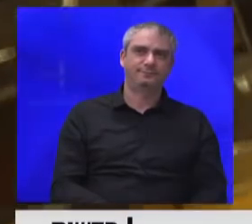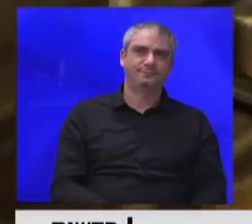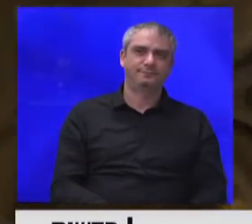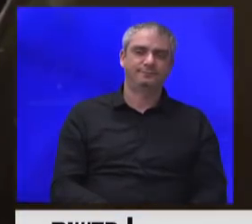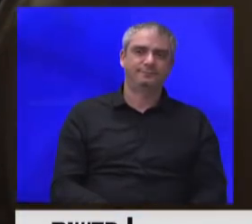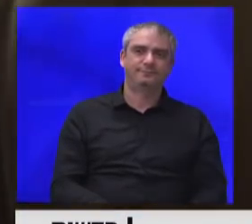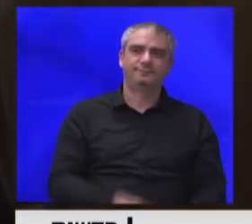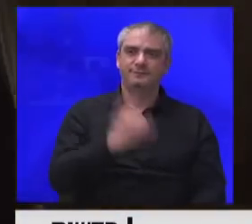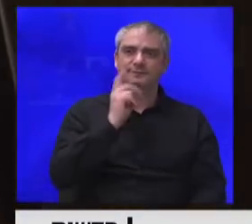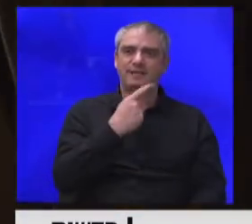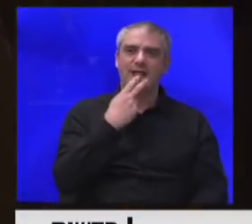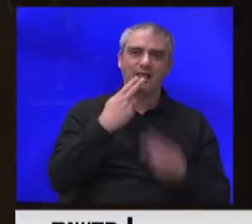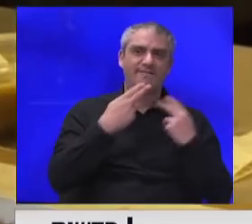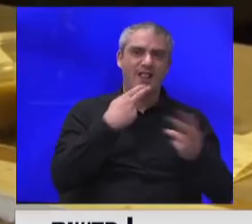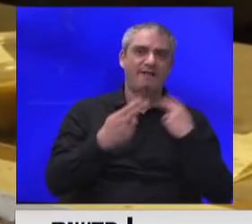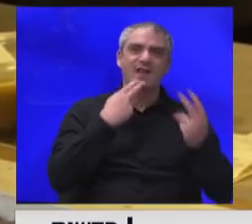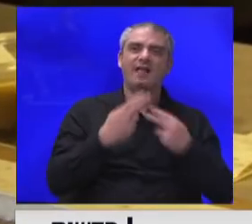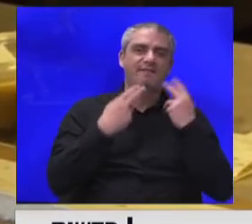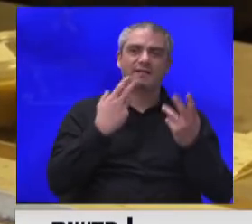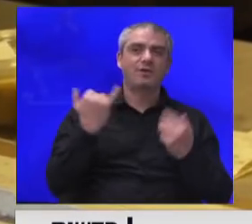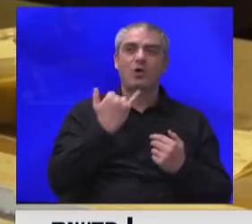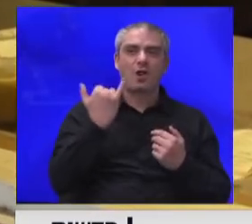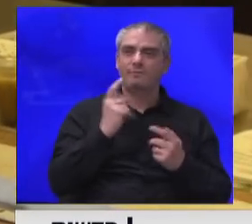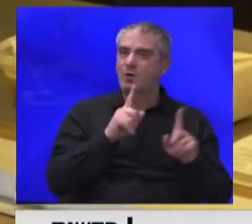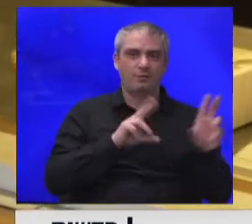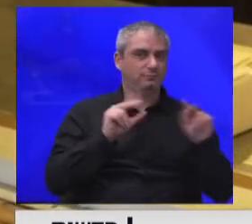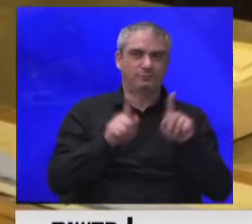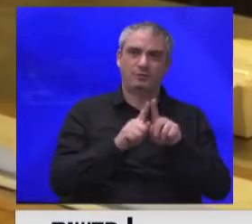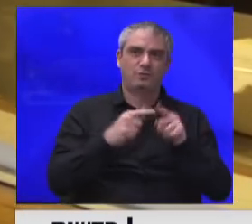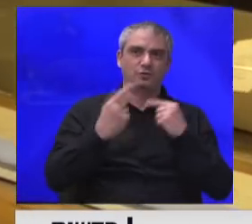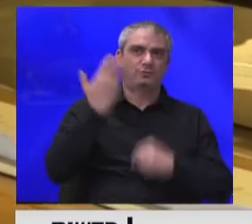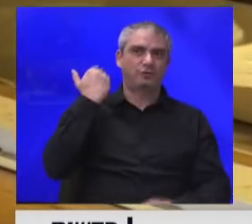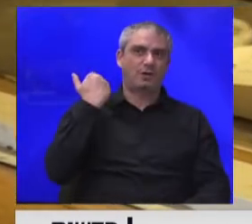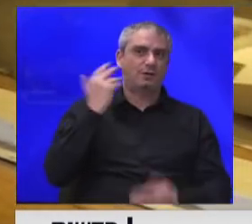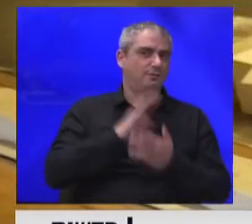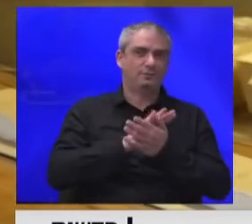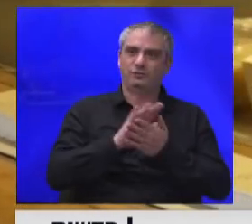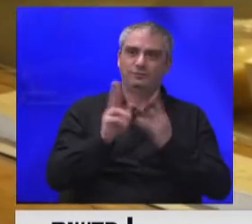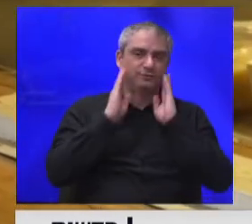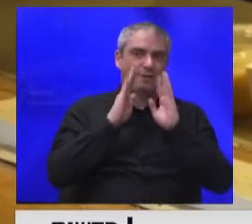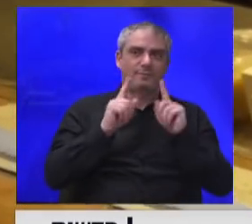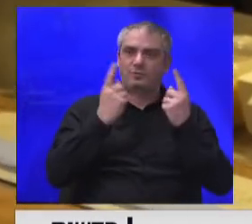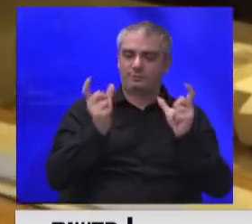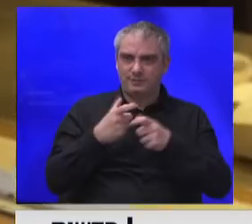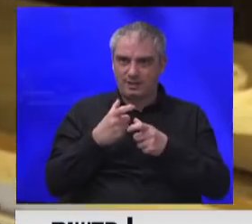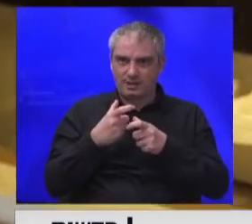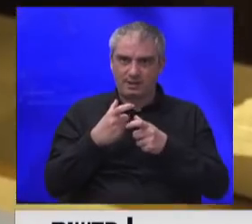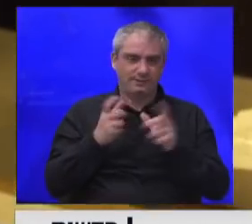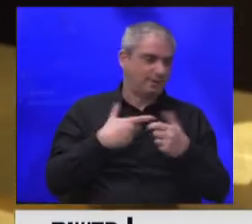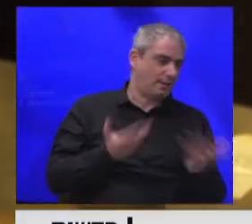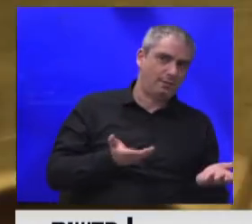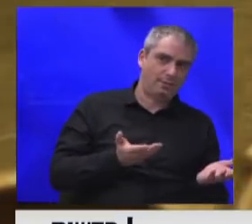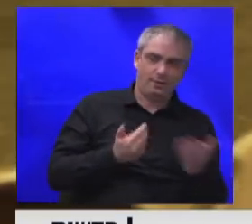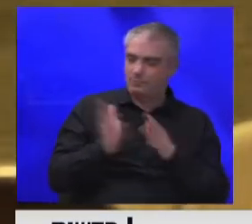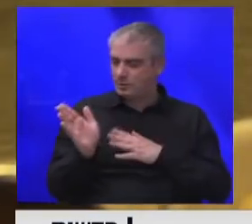כל הזמן צריך להגיב, להגיב, להגיב, וכל יום לא דומה ליום שעבר, זה פשוט לא יאמן. פתאום יש סגר, פתאום אין סגר. פותחים,